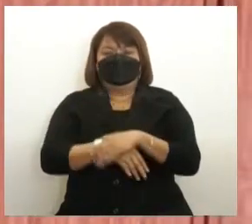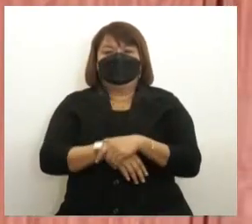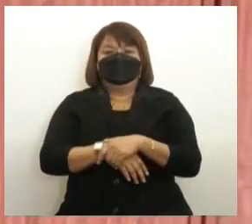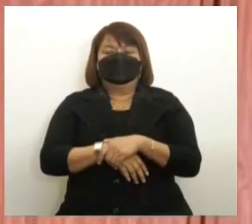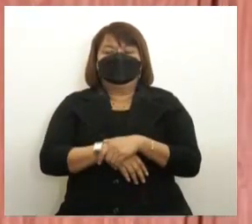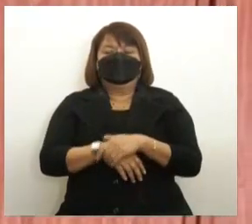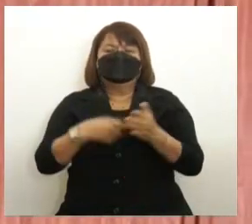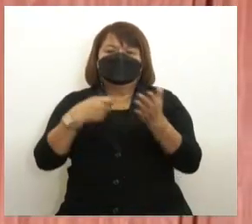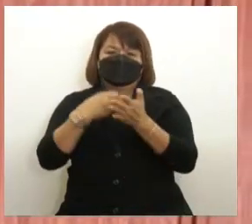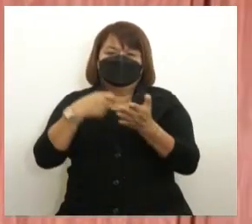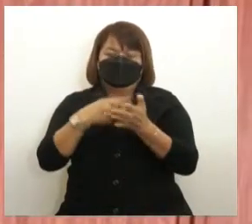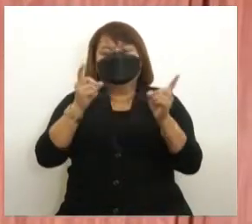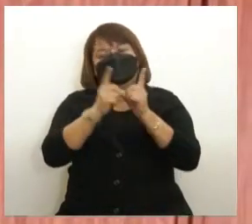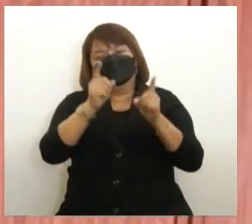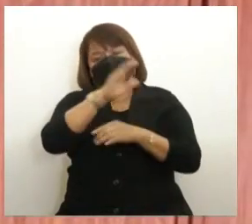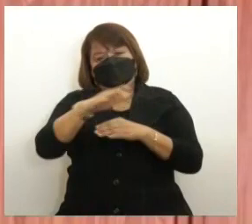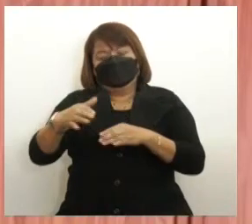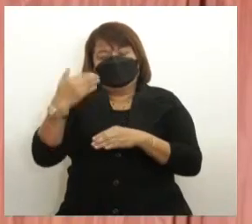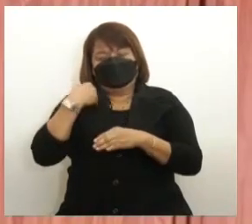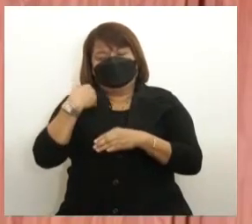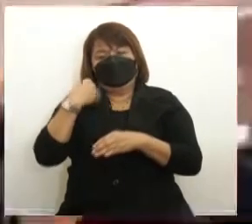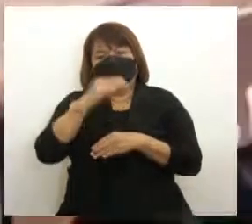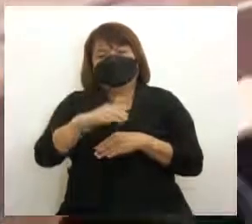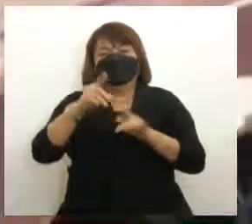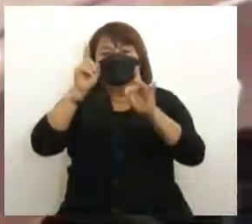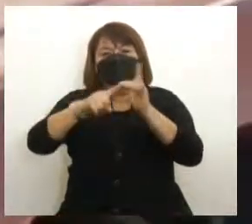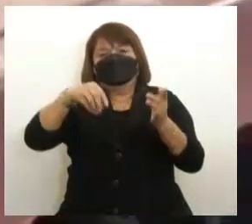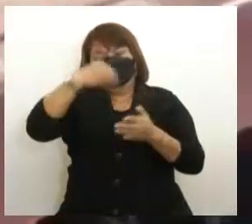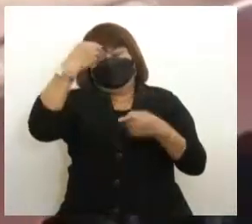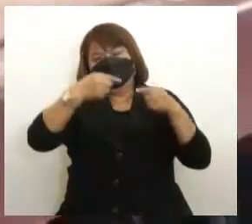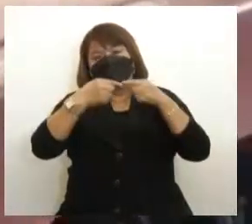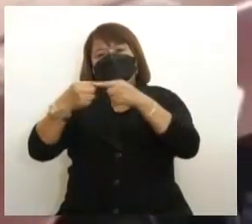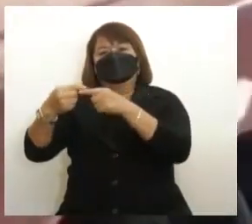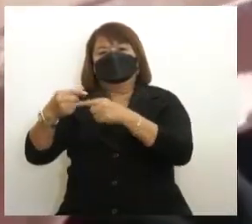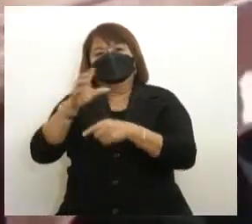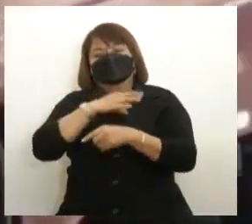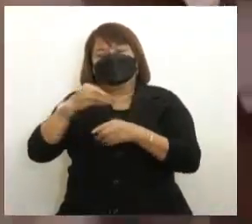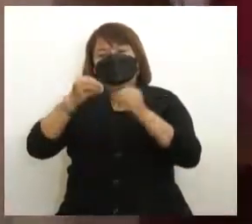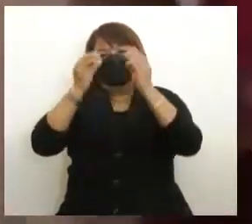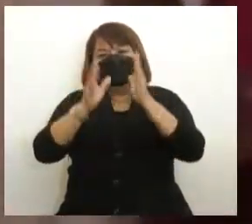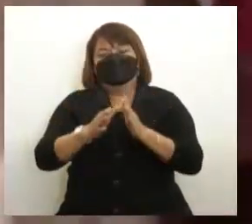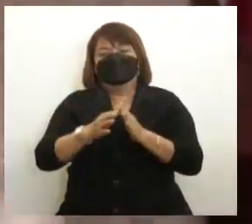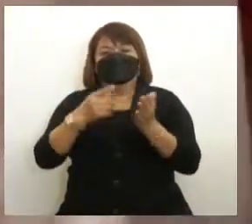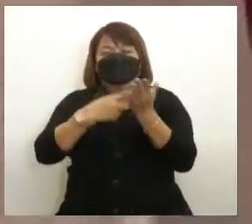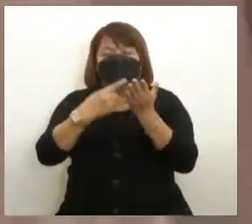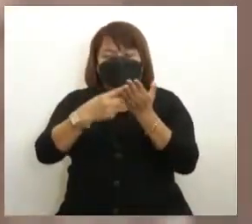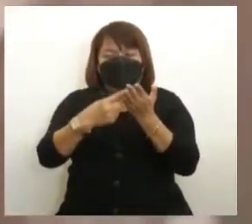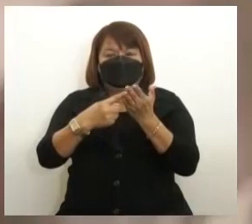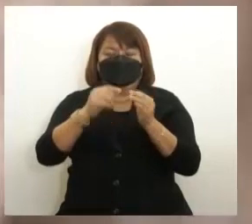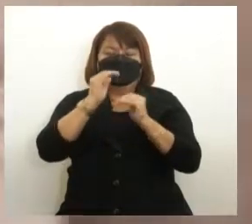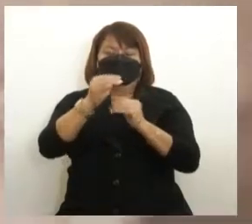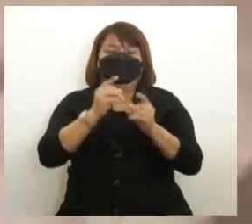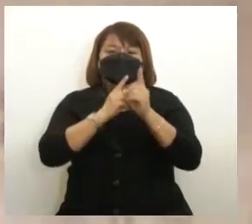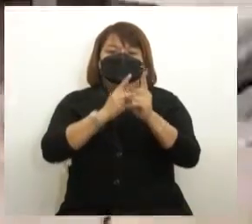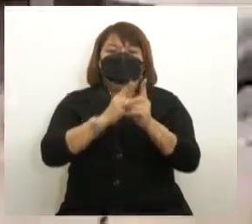าเหตุที่เราค้นพบนักเรียนก็เกิดจากนักเรียนขาดเรียนต่อเนื่องนะคะแล้วก็คุณครูที่ปรึกษาก็ได้กำกับติดตาม